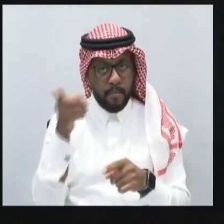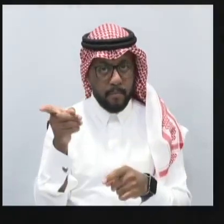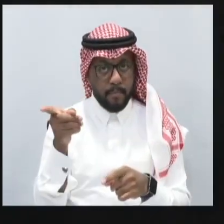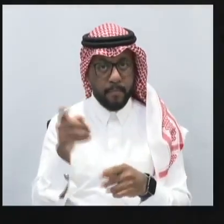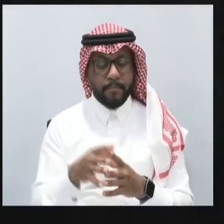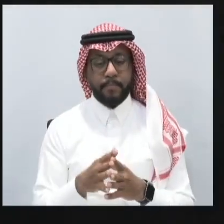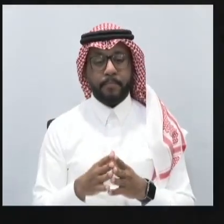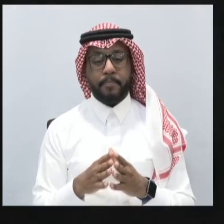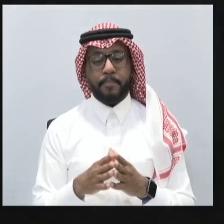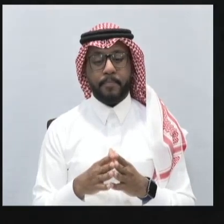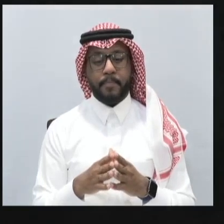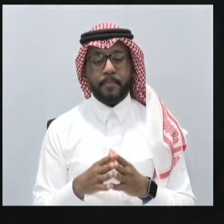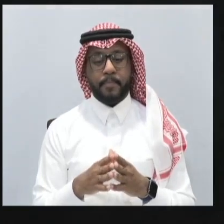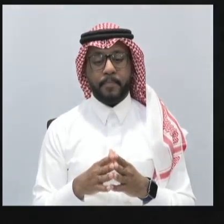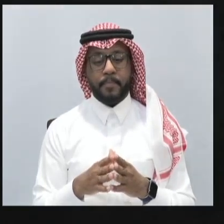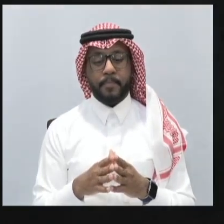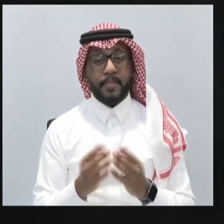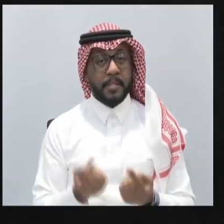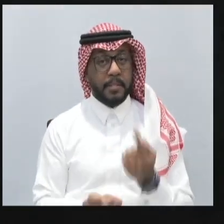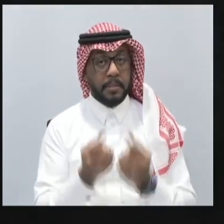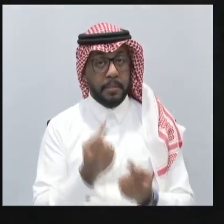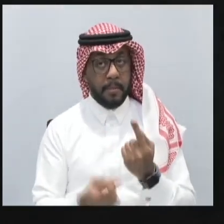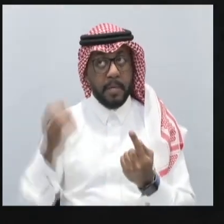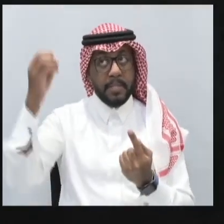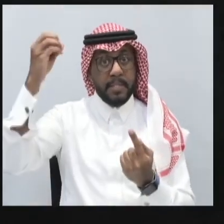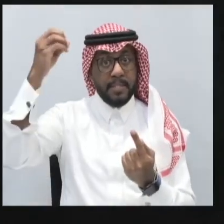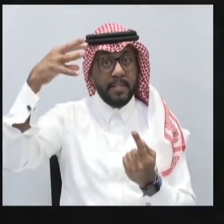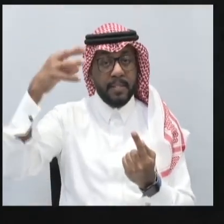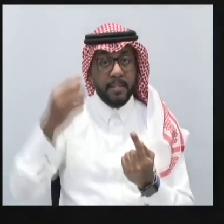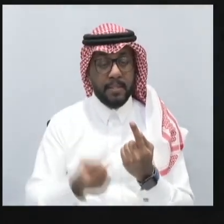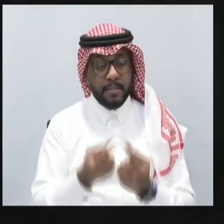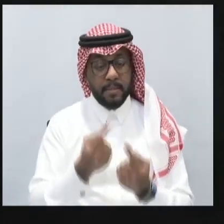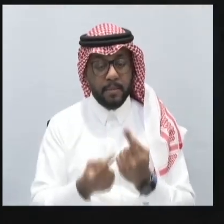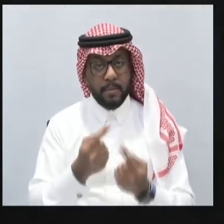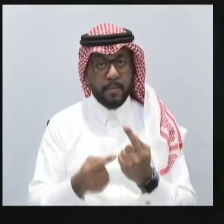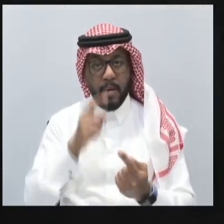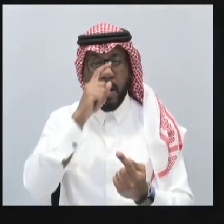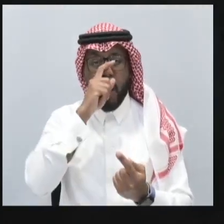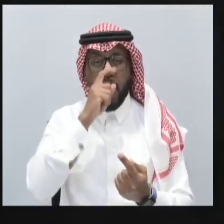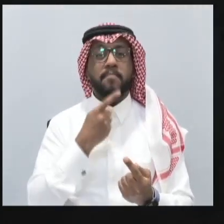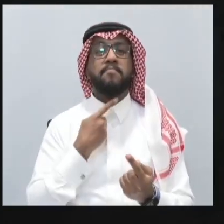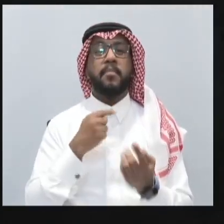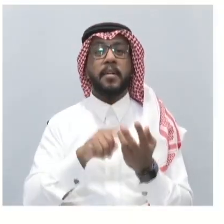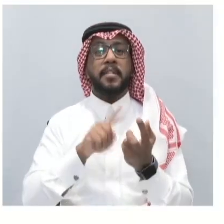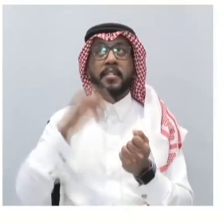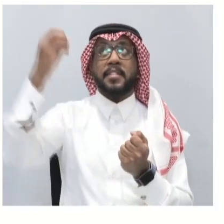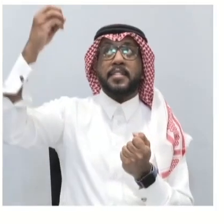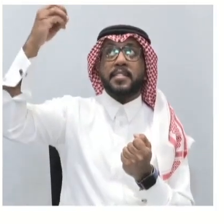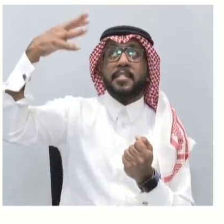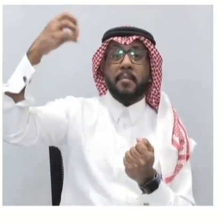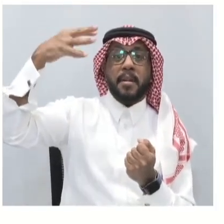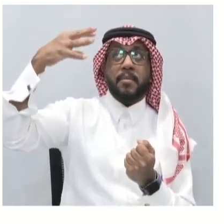هذه ممتازين انه هذه النباتات عشان تنمو تحتاج